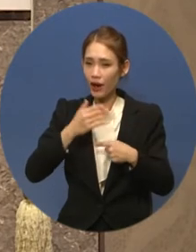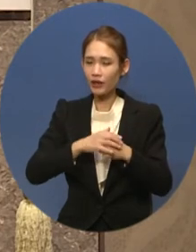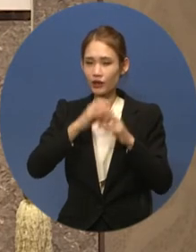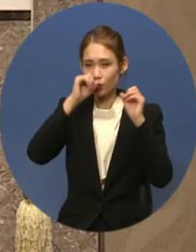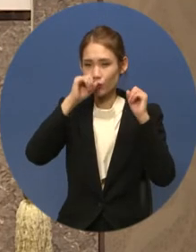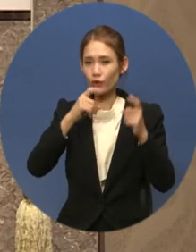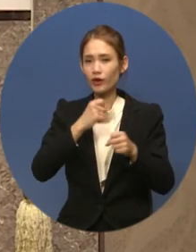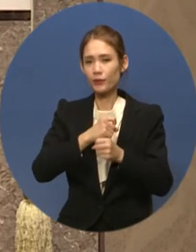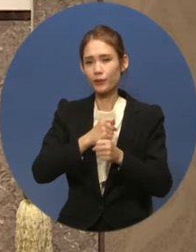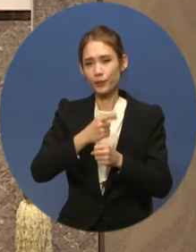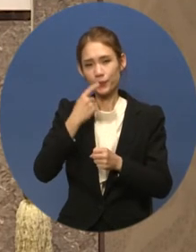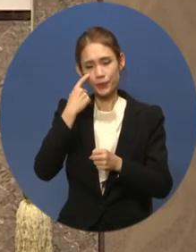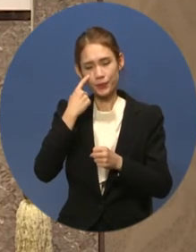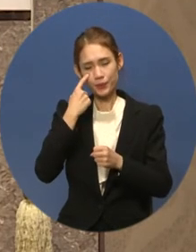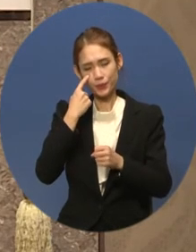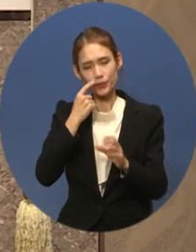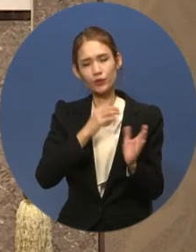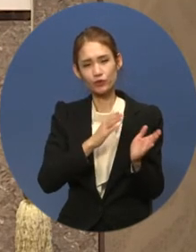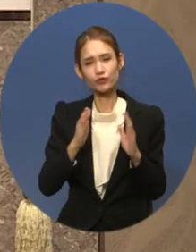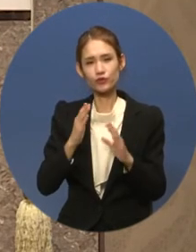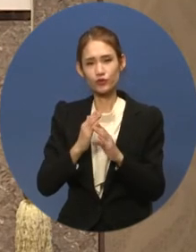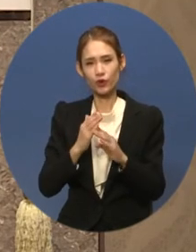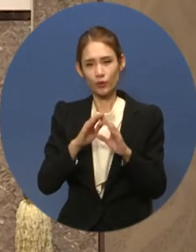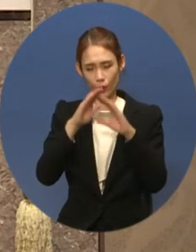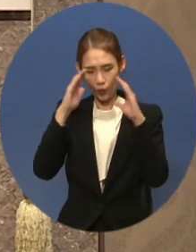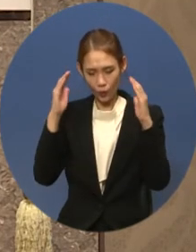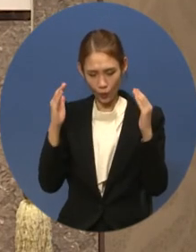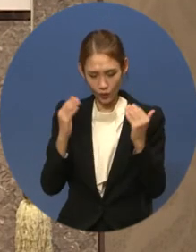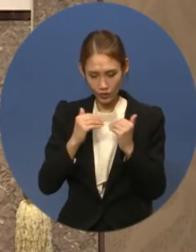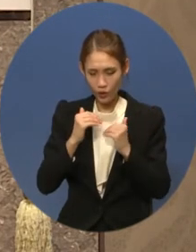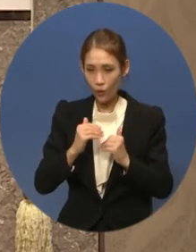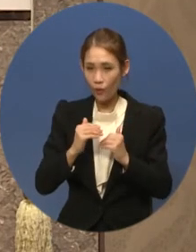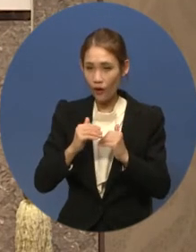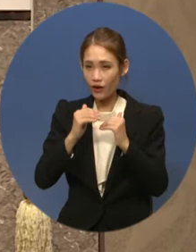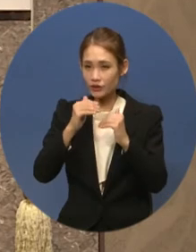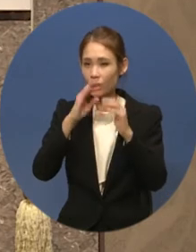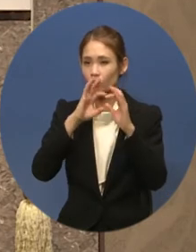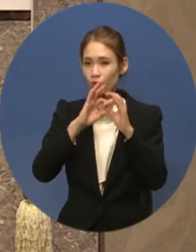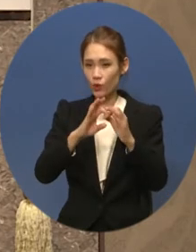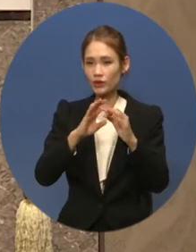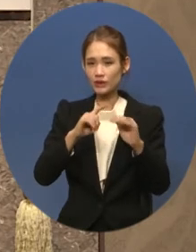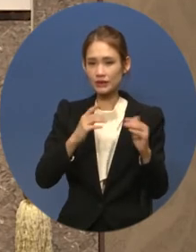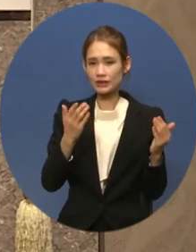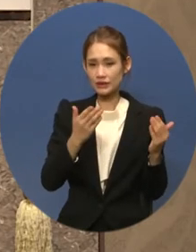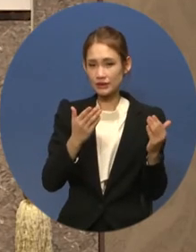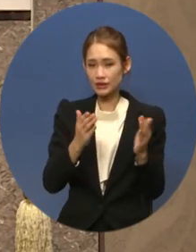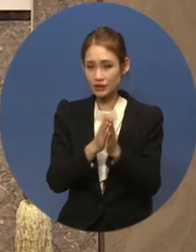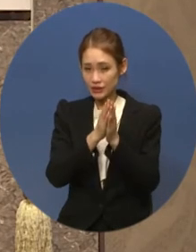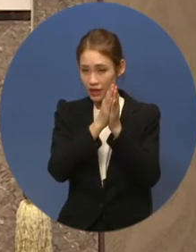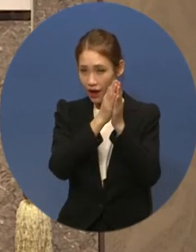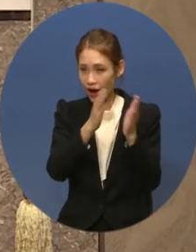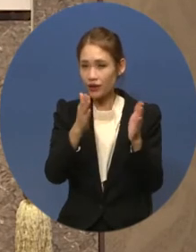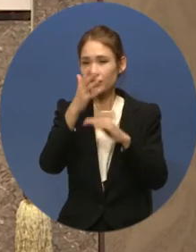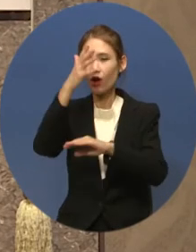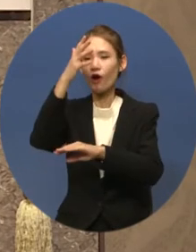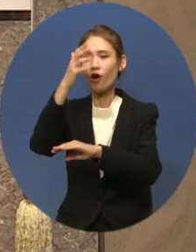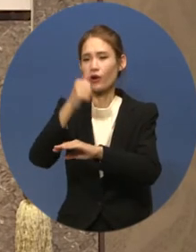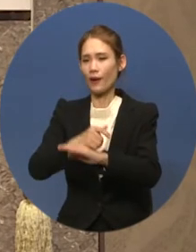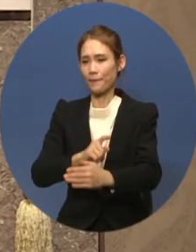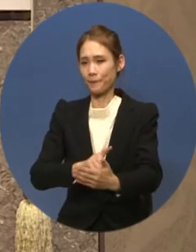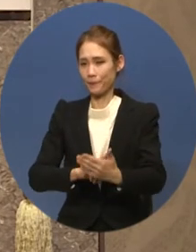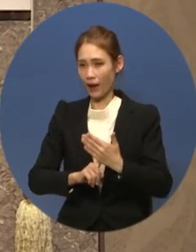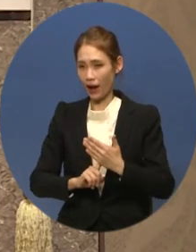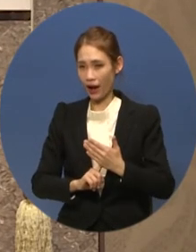만들어 보자 하고 있고요 그런 모든 과정을 통해서 이 작업이 시작해서 결과물이 나오는 과정까지 가